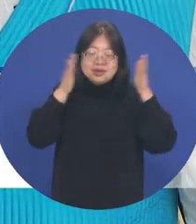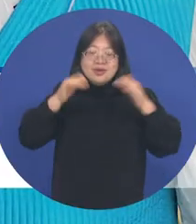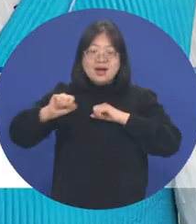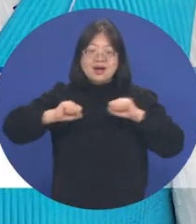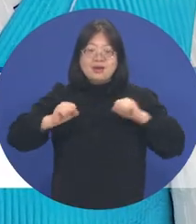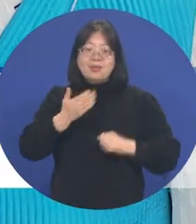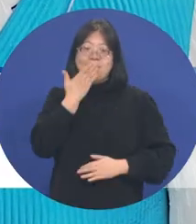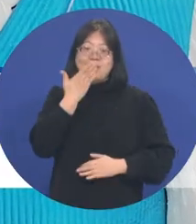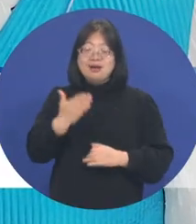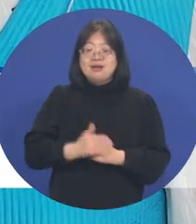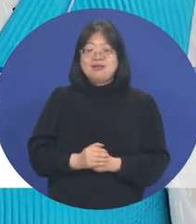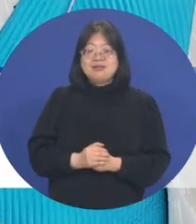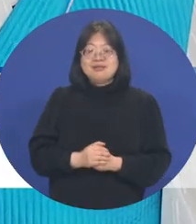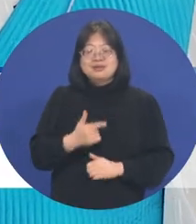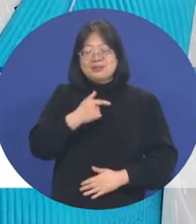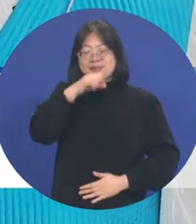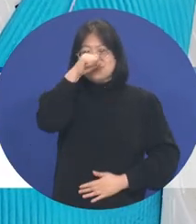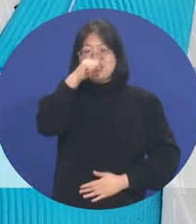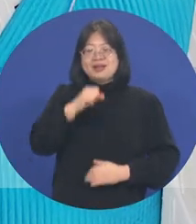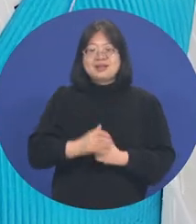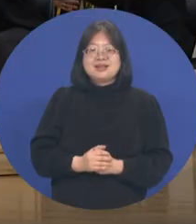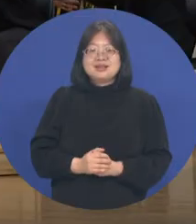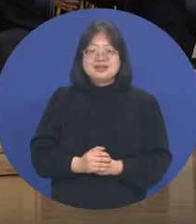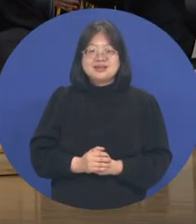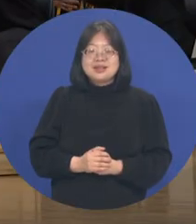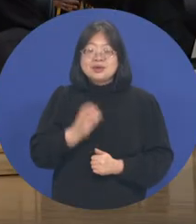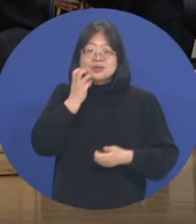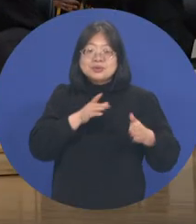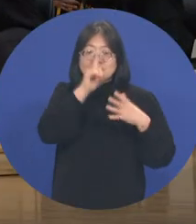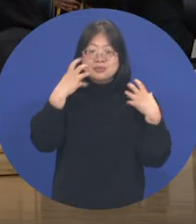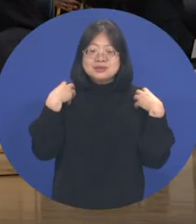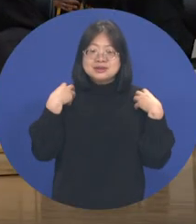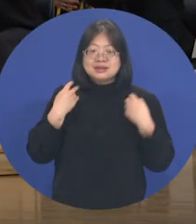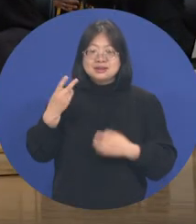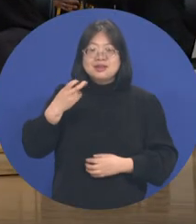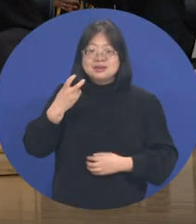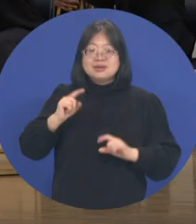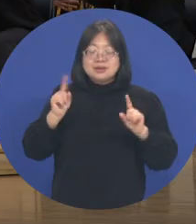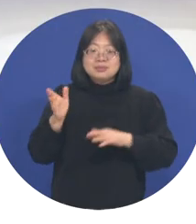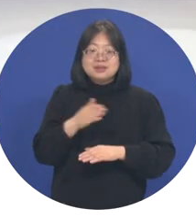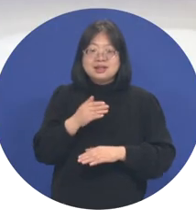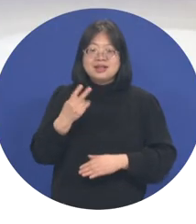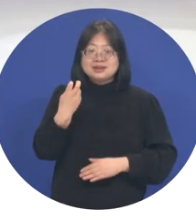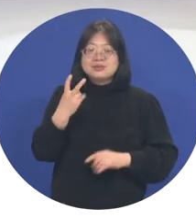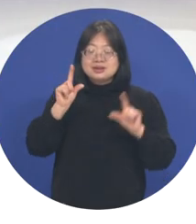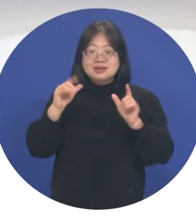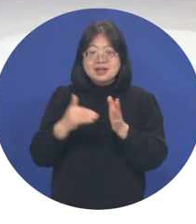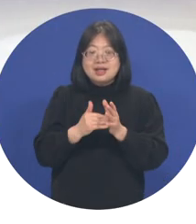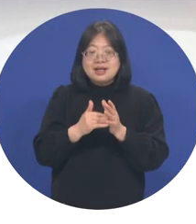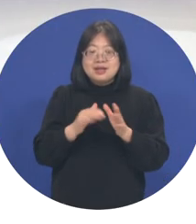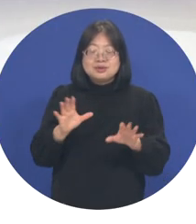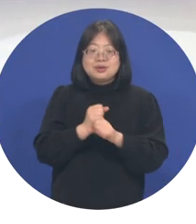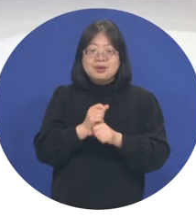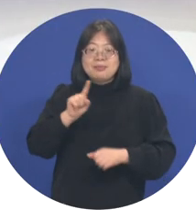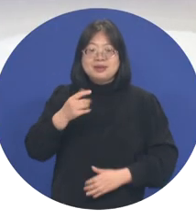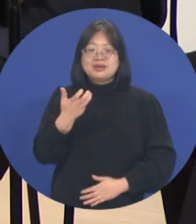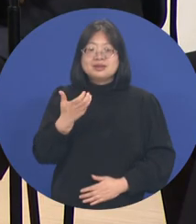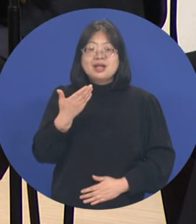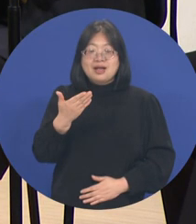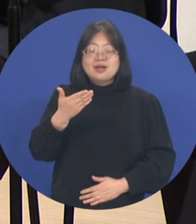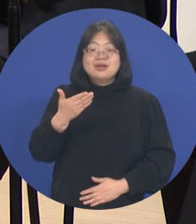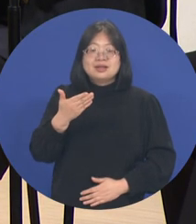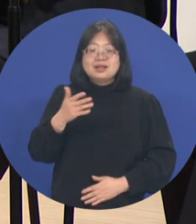넓게 활동할 수도 있고 그래서 너무 좋은 거 같아 돈은지 2021부터 2022년까지 총